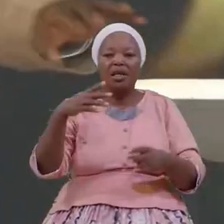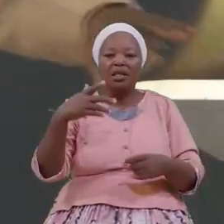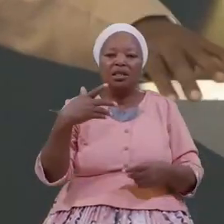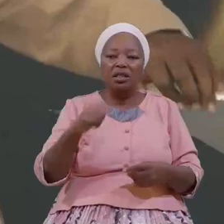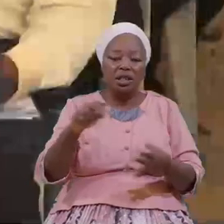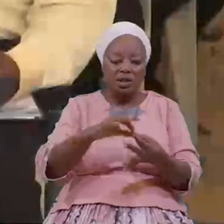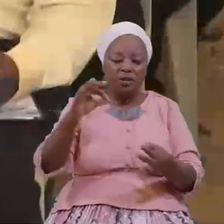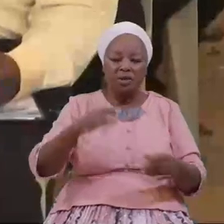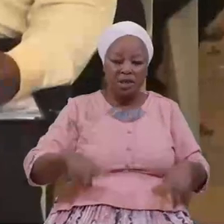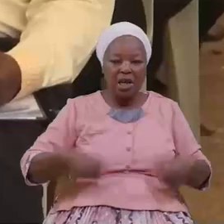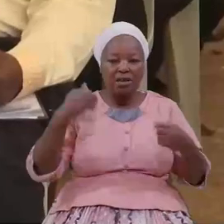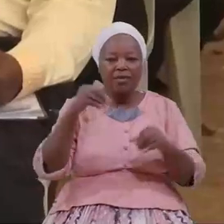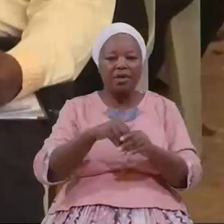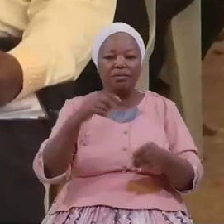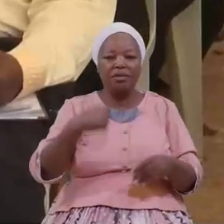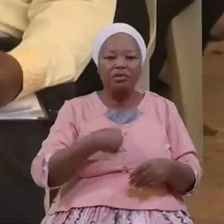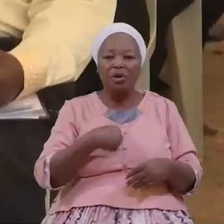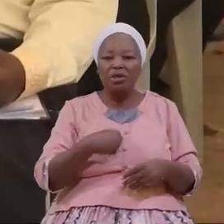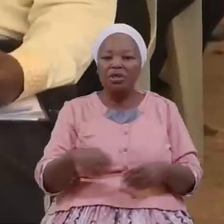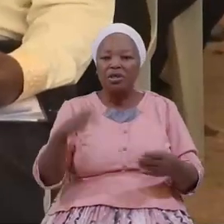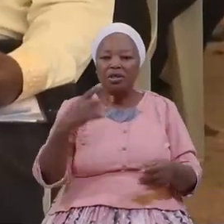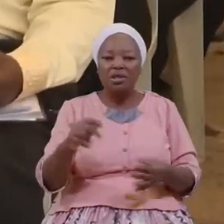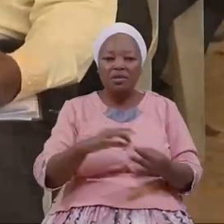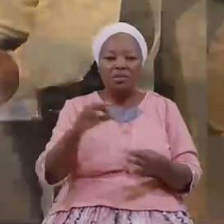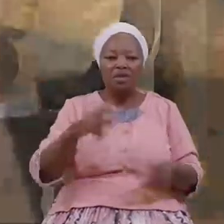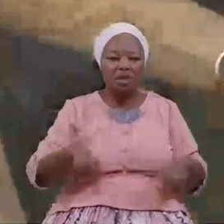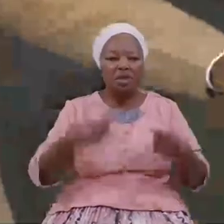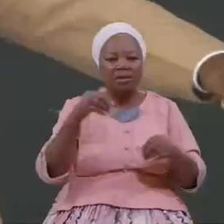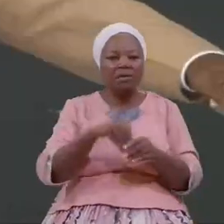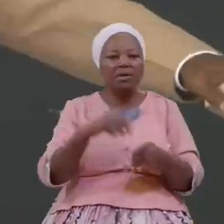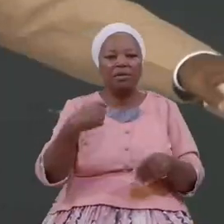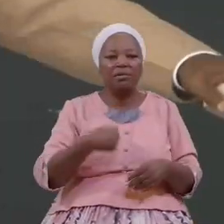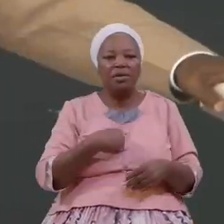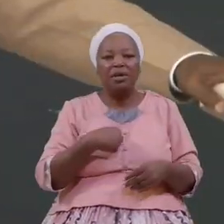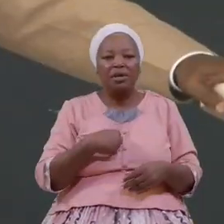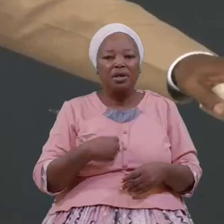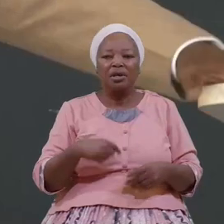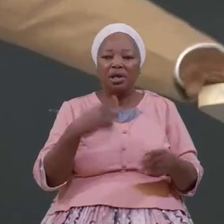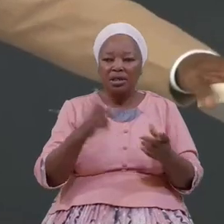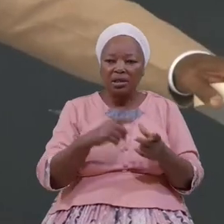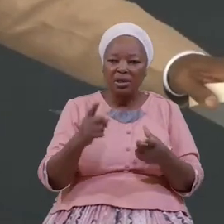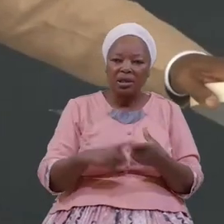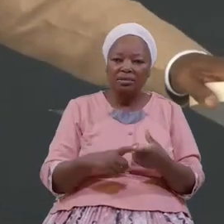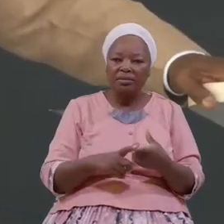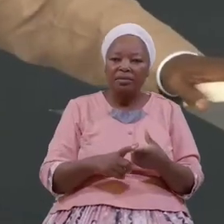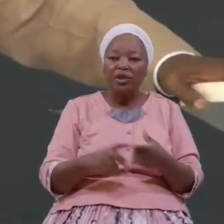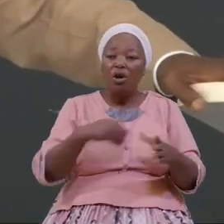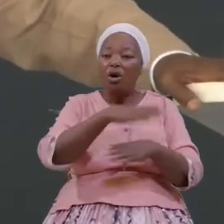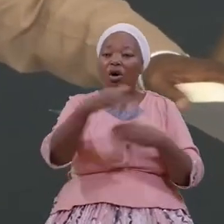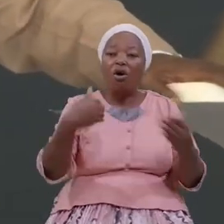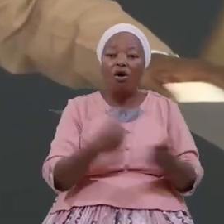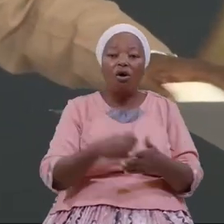moi. L'esprit demeure en moi, habite en moi. Et toutes les maladies vont disparaître. Et